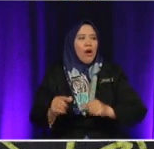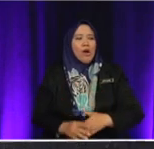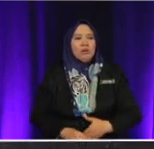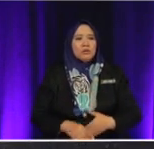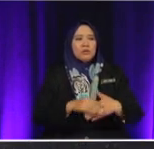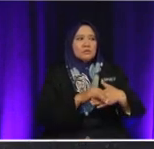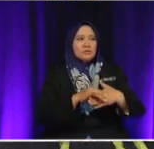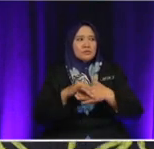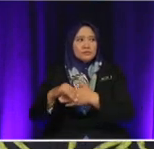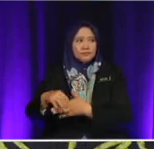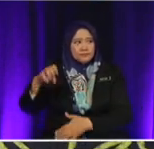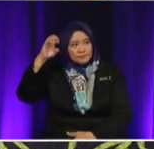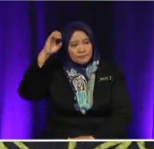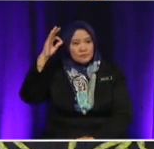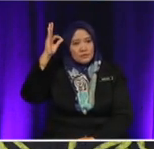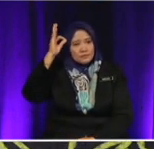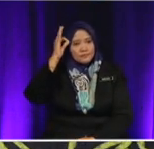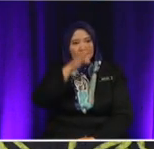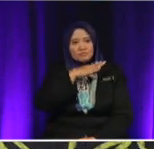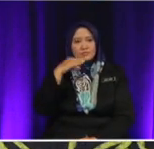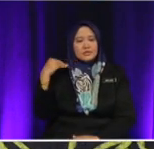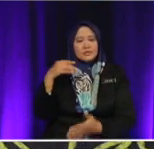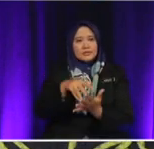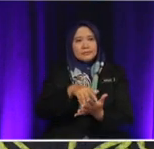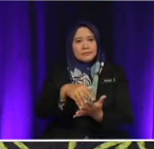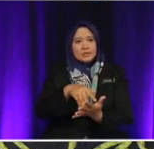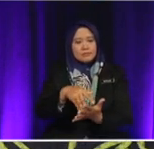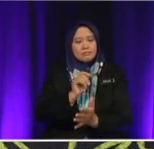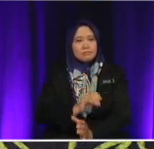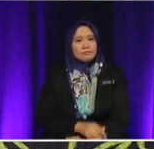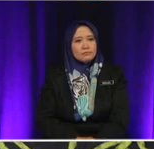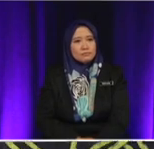Siapa nak cuba? Okey, Azim. Terus.